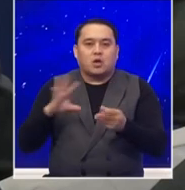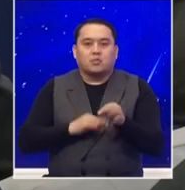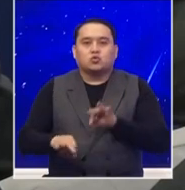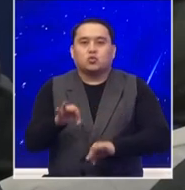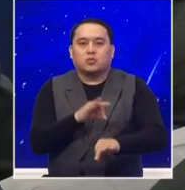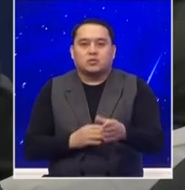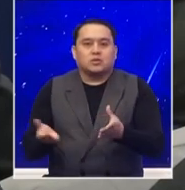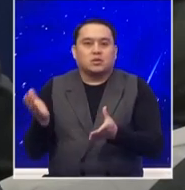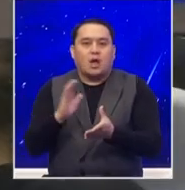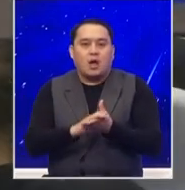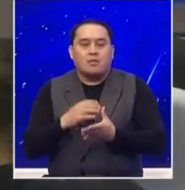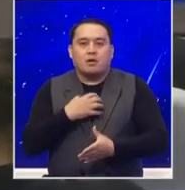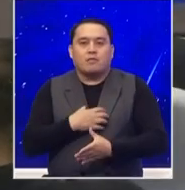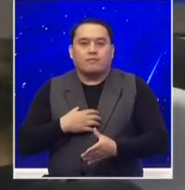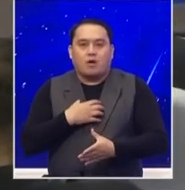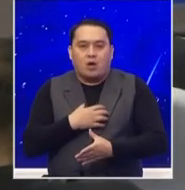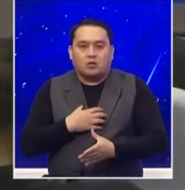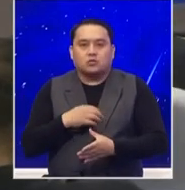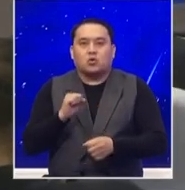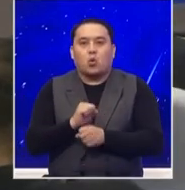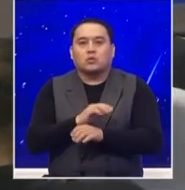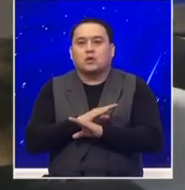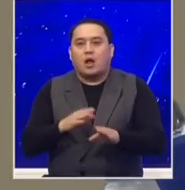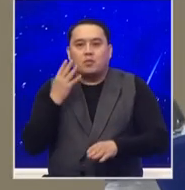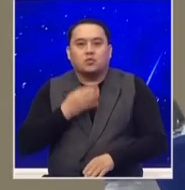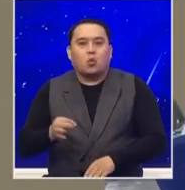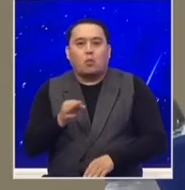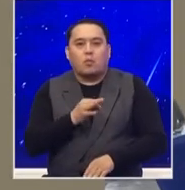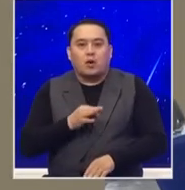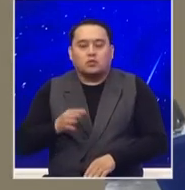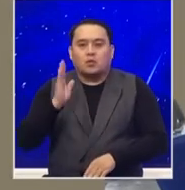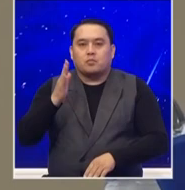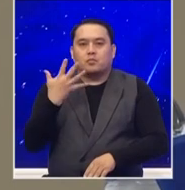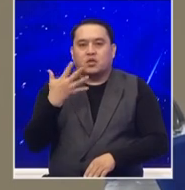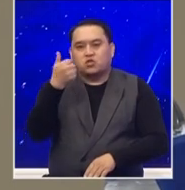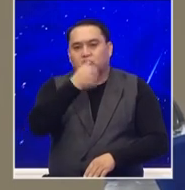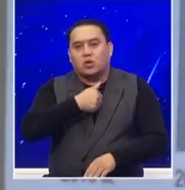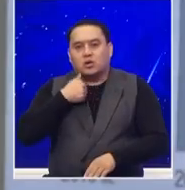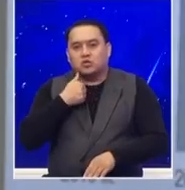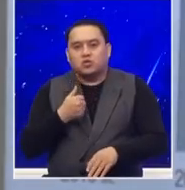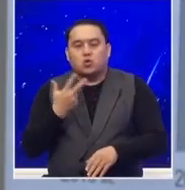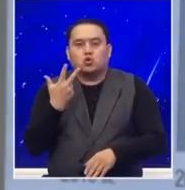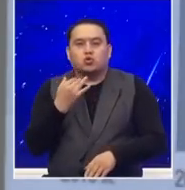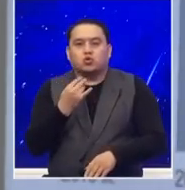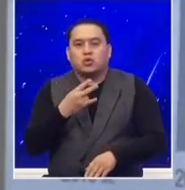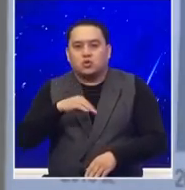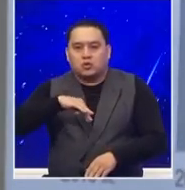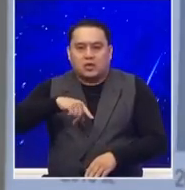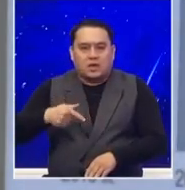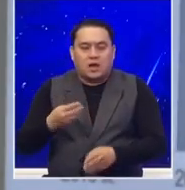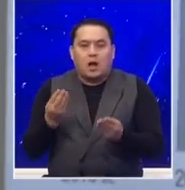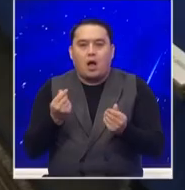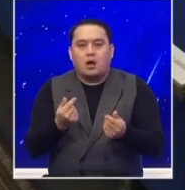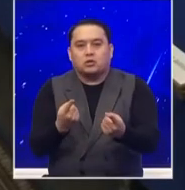жобамен таныстырды. Маңызды бірнешеуіне тоқтала кетсек, Жетісу жеріне алдағы 5 жылда жалпы 3,5 триллион теңге